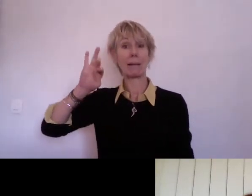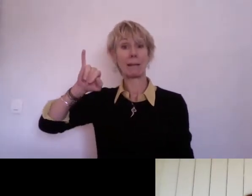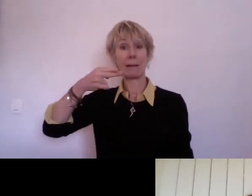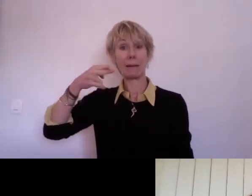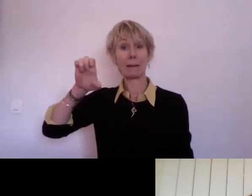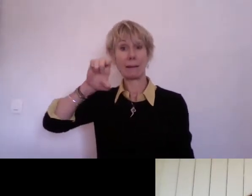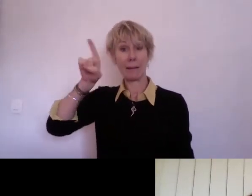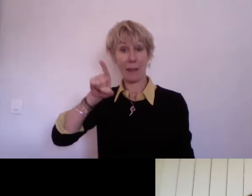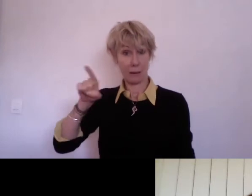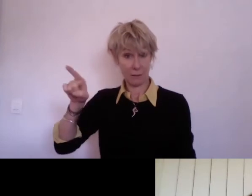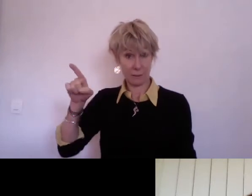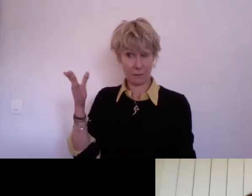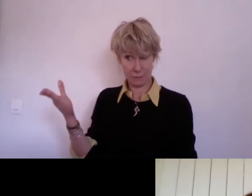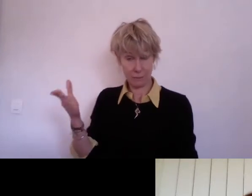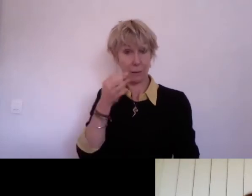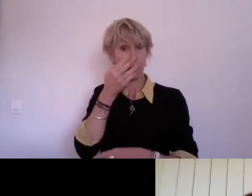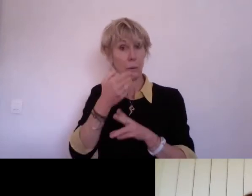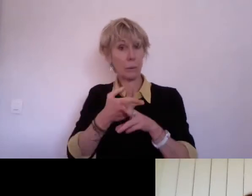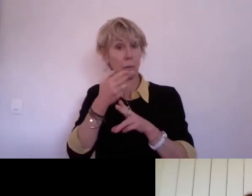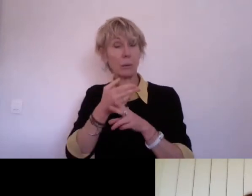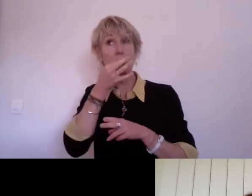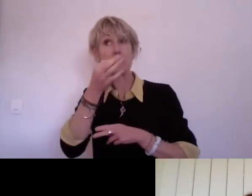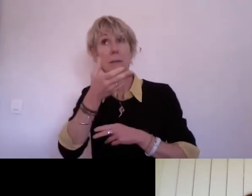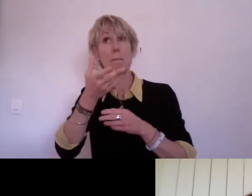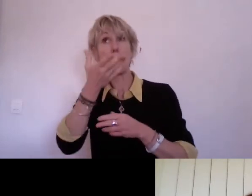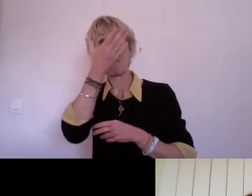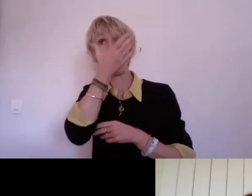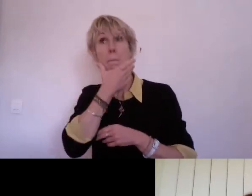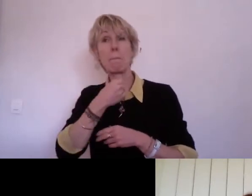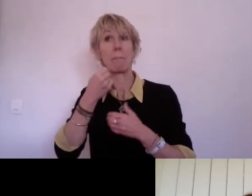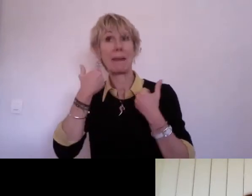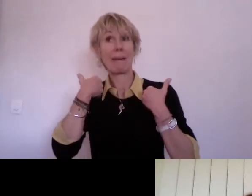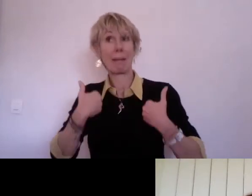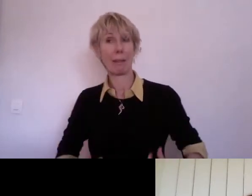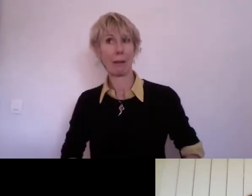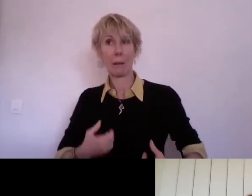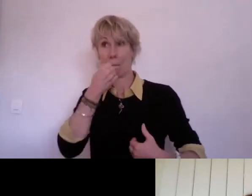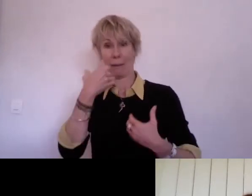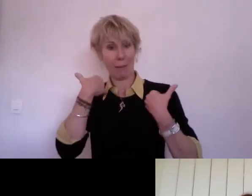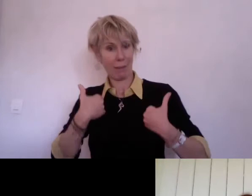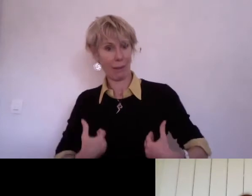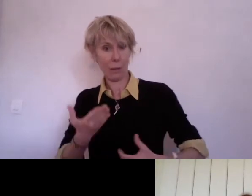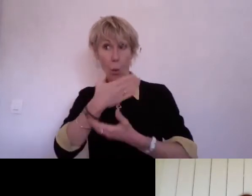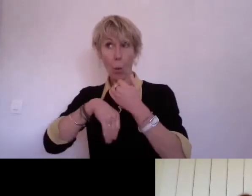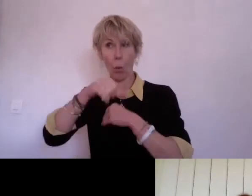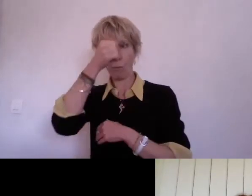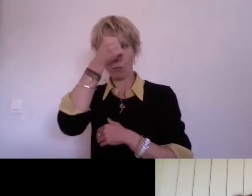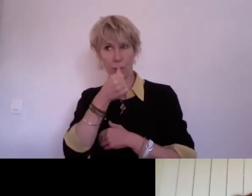que l'on appelle donc, le bien-être au musée. En fait, dès le départ, nous avons envisagé donc,